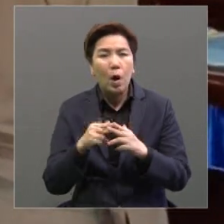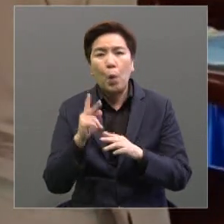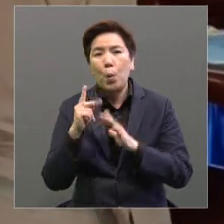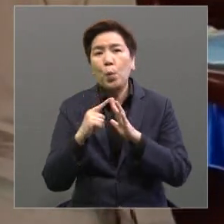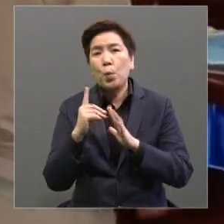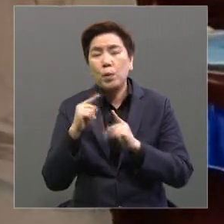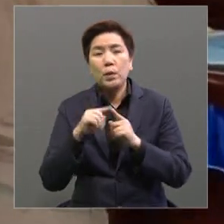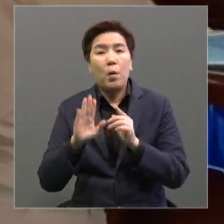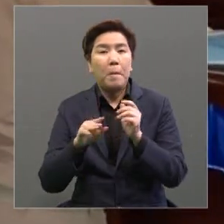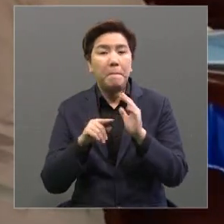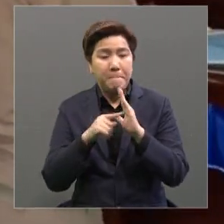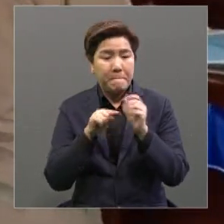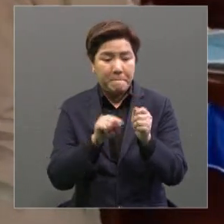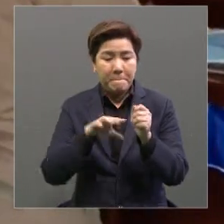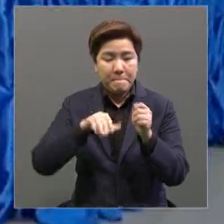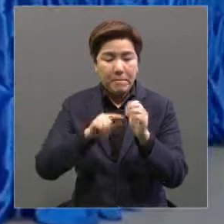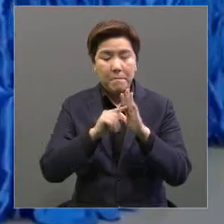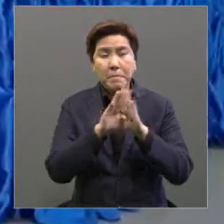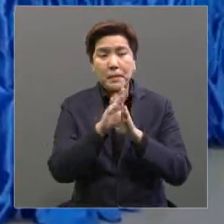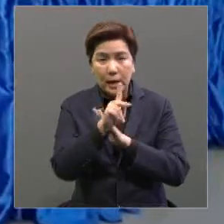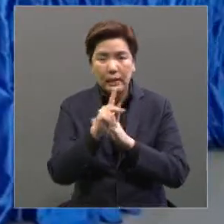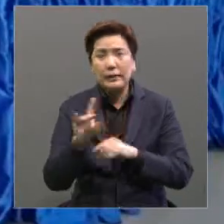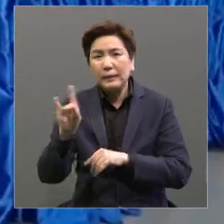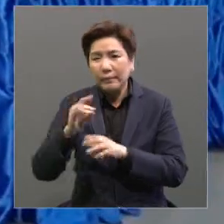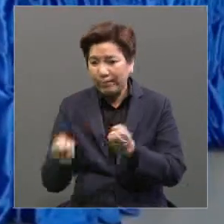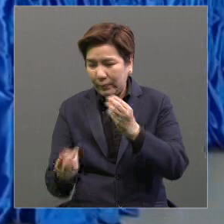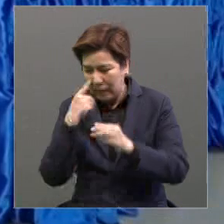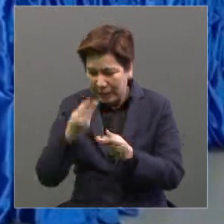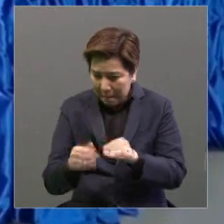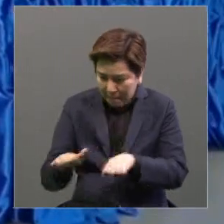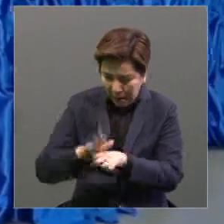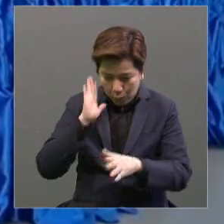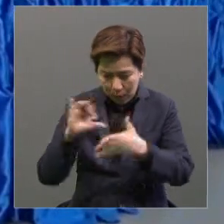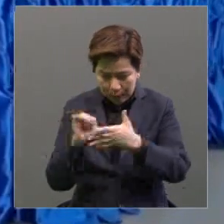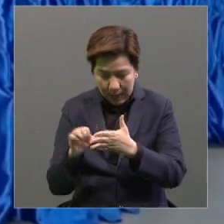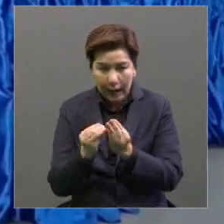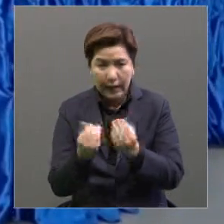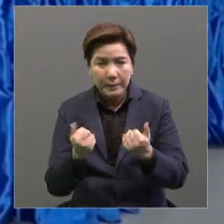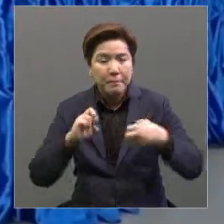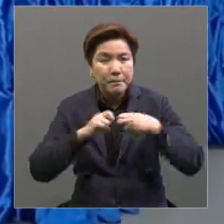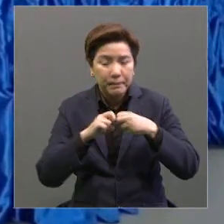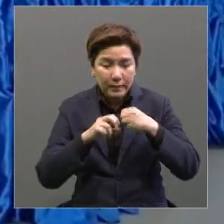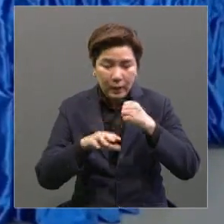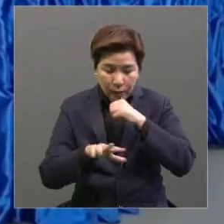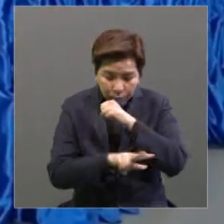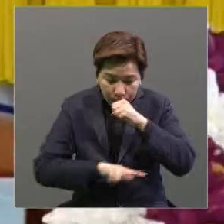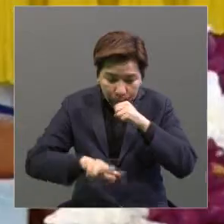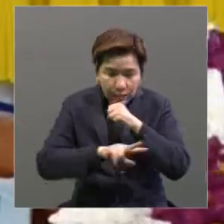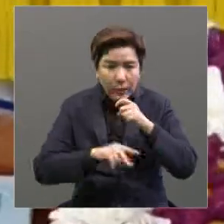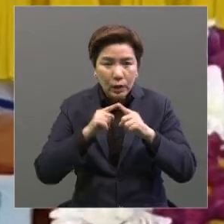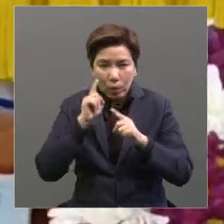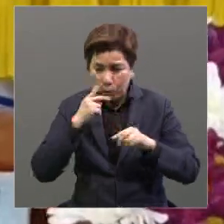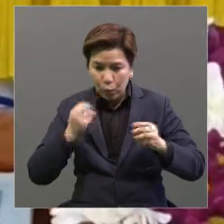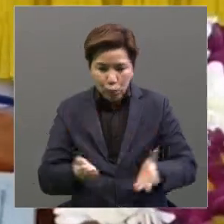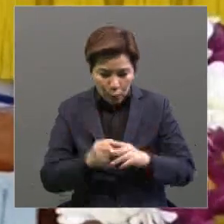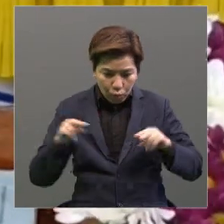ดทิงอำเภอเมืองจังหวัดบึงกาฬและพื้นที่เขตรักษาพันธุ์สัตว์ป่าต่างๆส่วนการแก้ปัญหายาเสพติดควรเป็นไปในลักษณะตาสับป